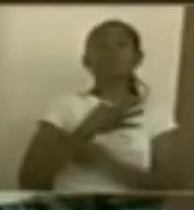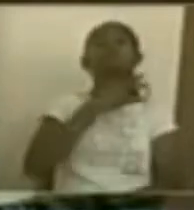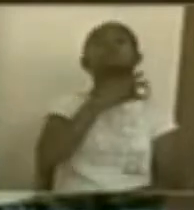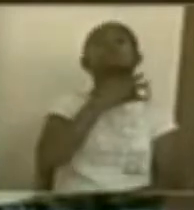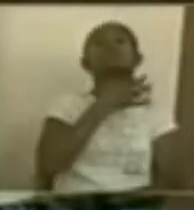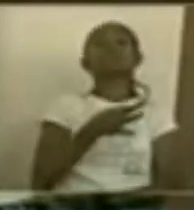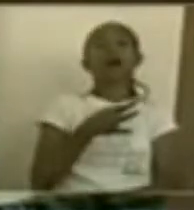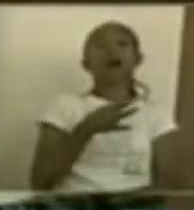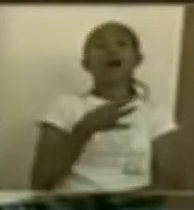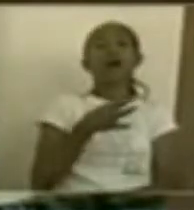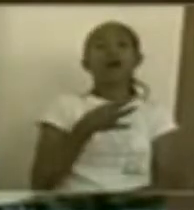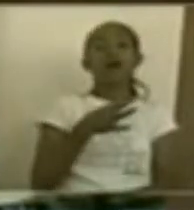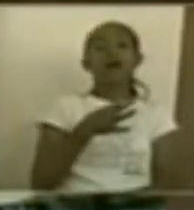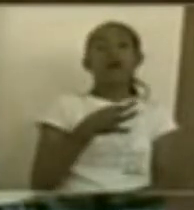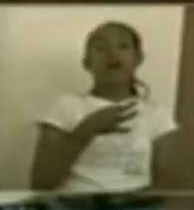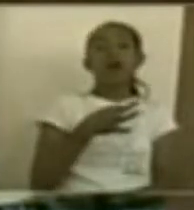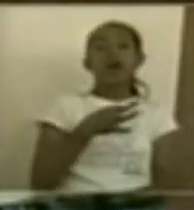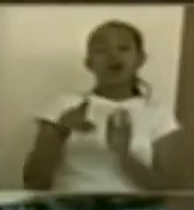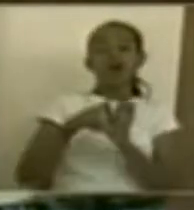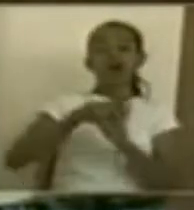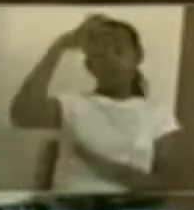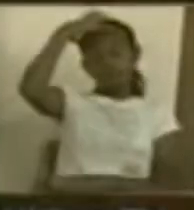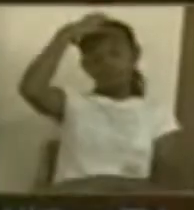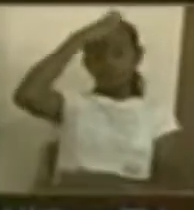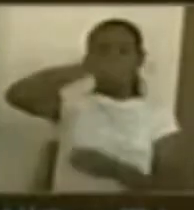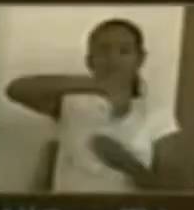በእስልምና እምነት ዙሪያ